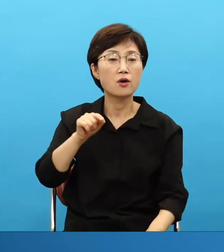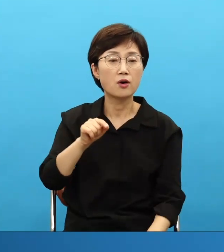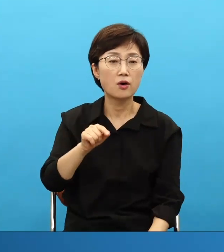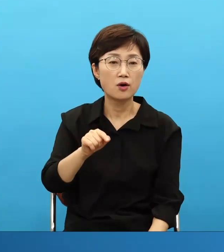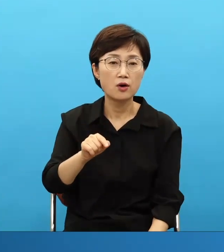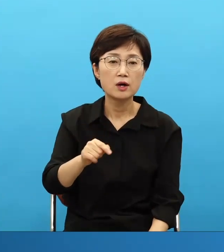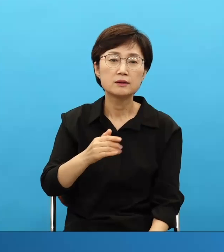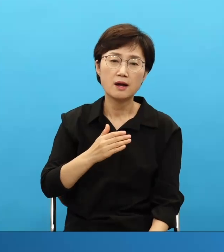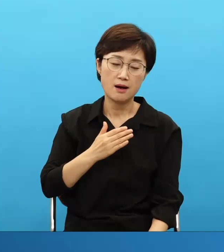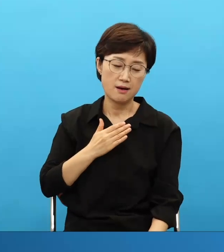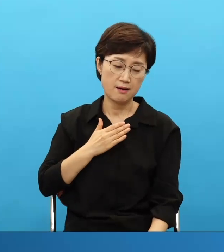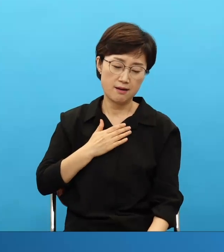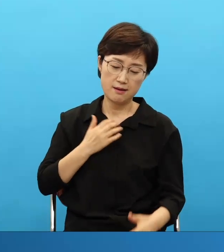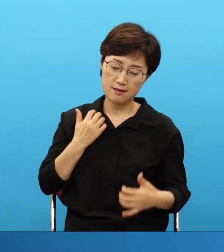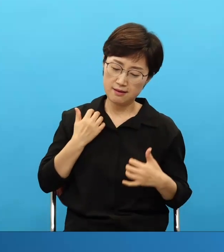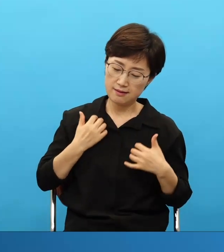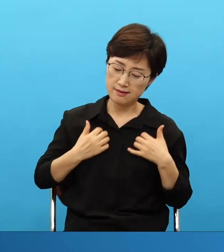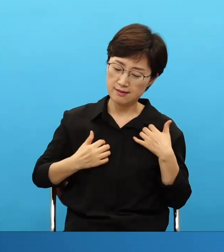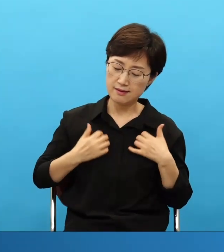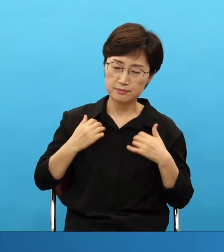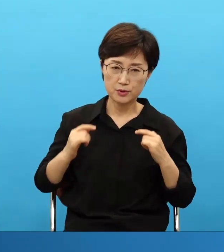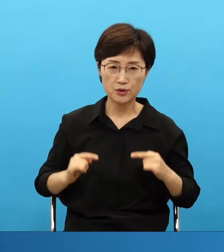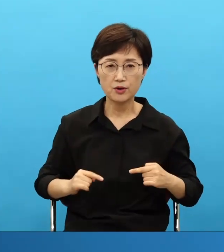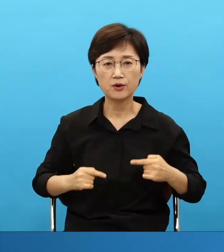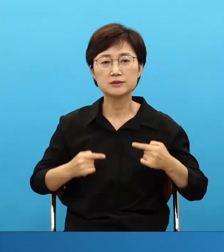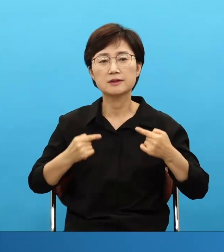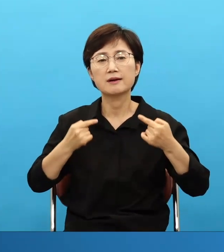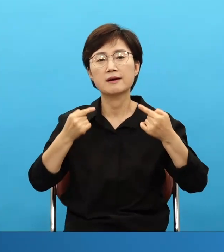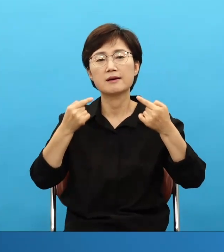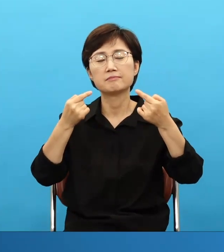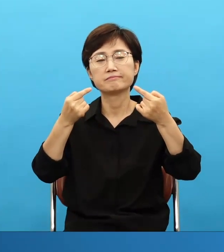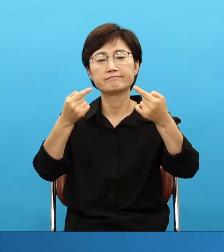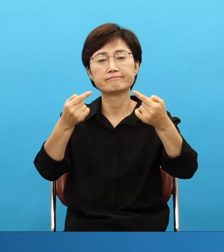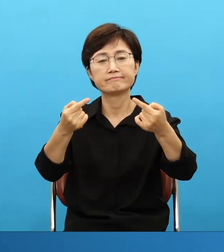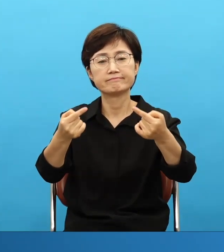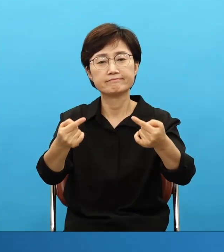신하에 나는 번